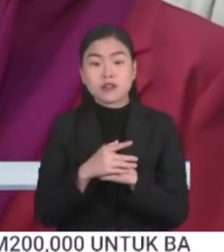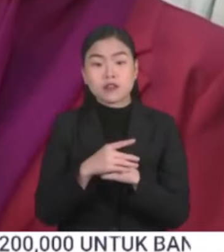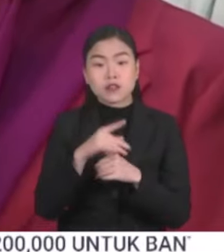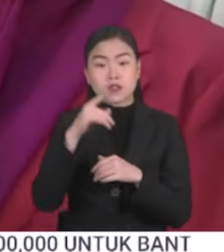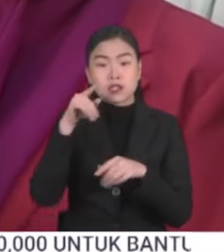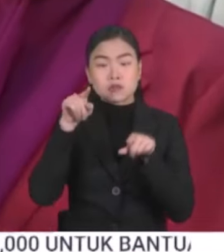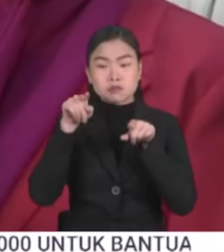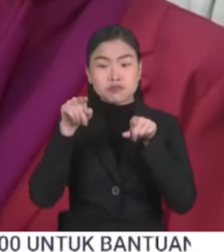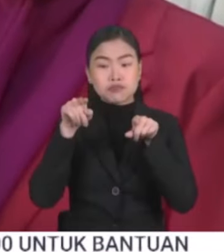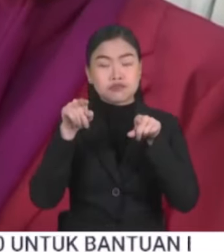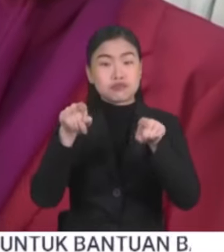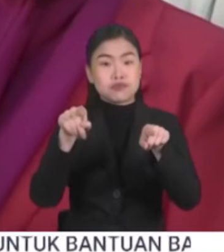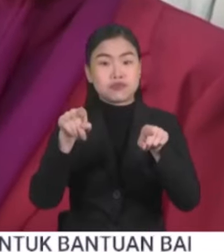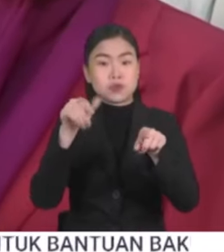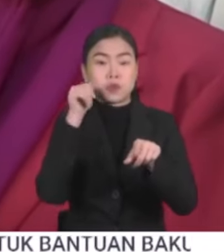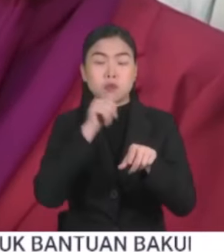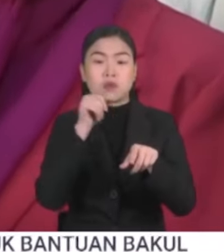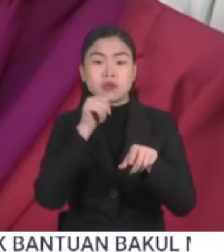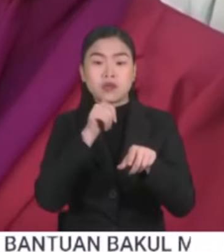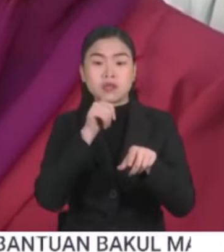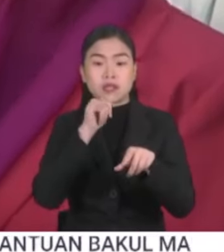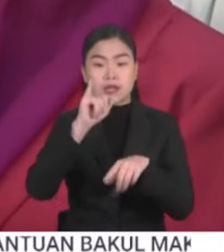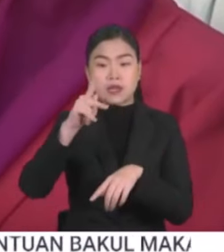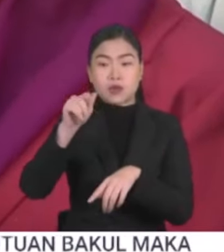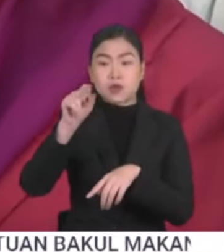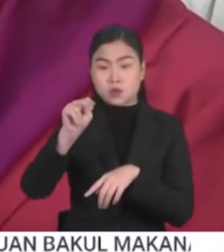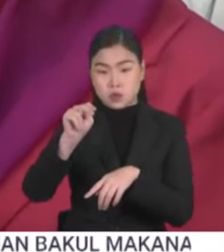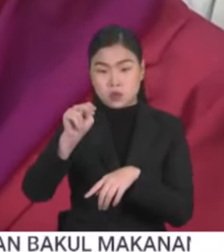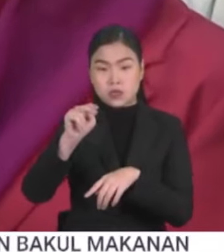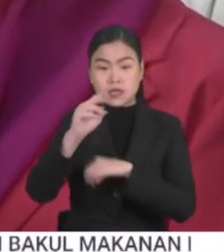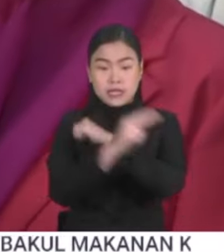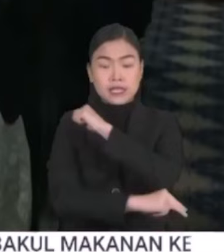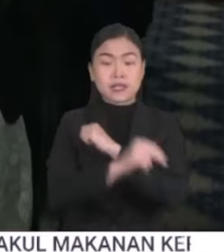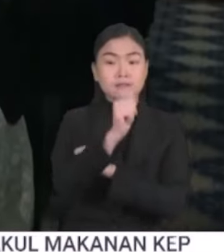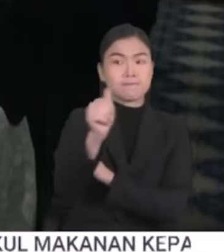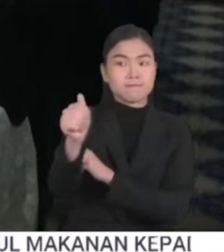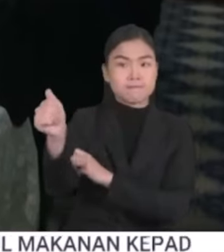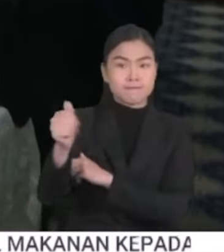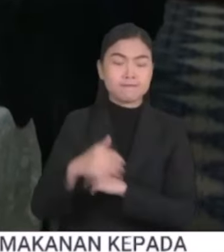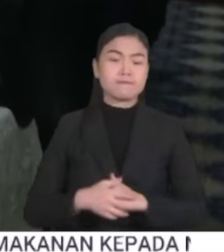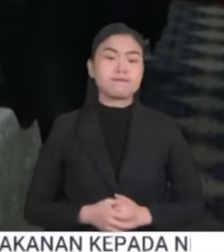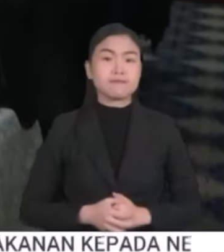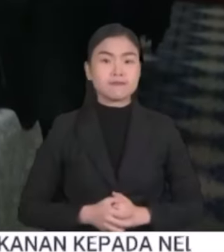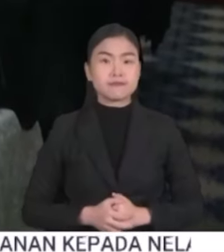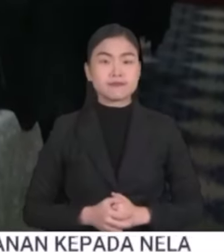ataupun selari dengan wanita-wanita ikon negeri masing-masing.